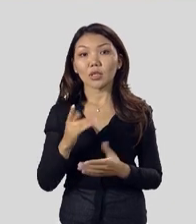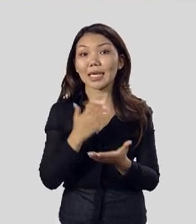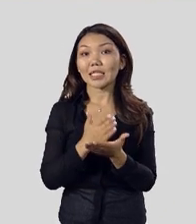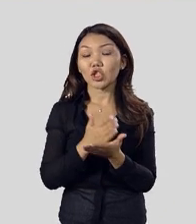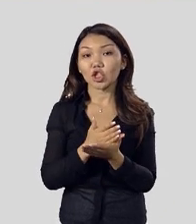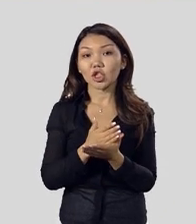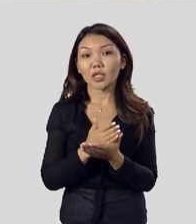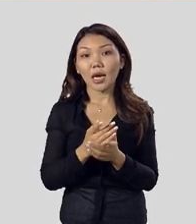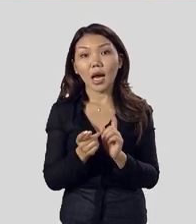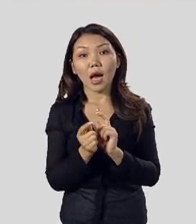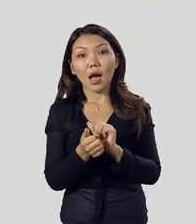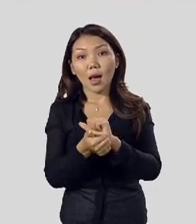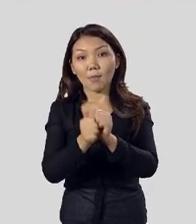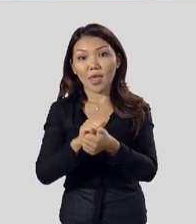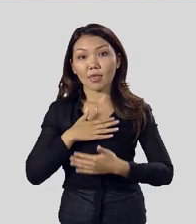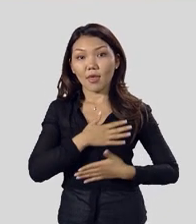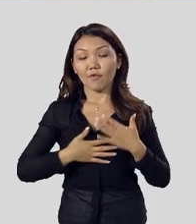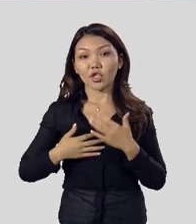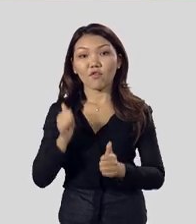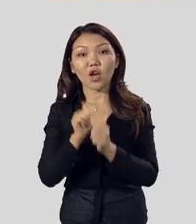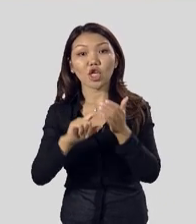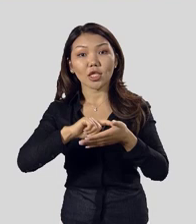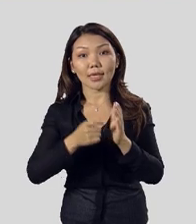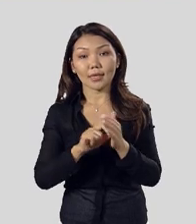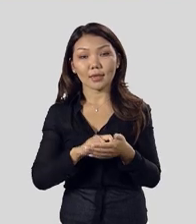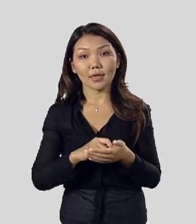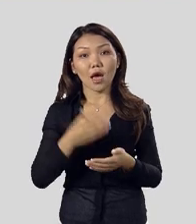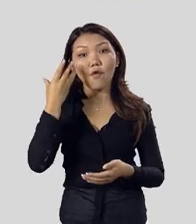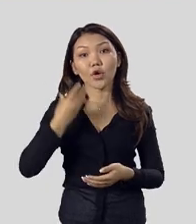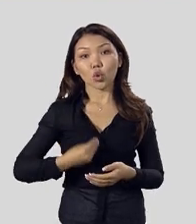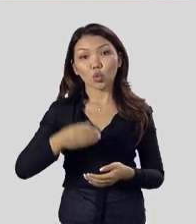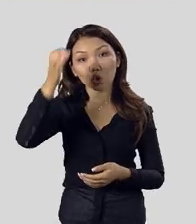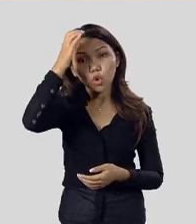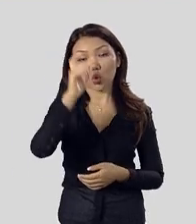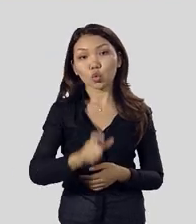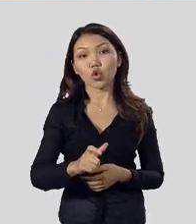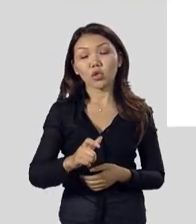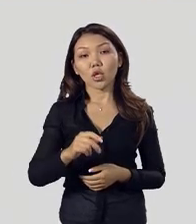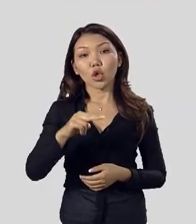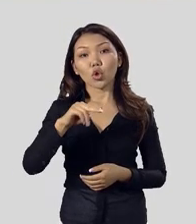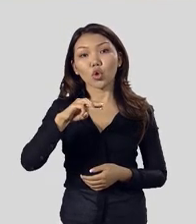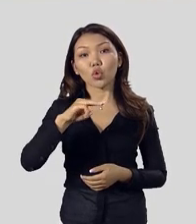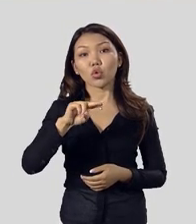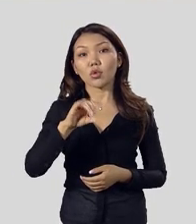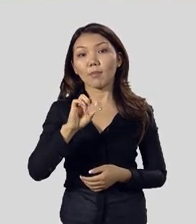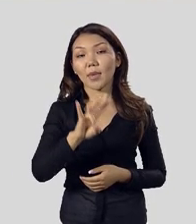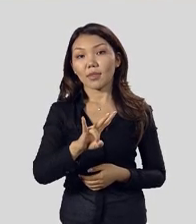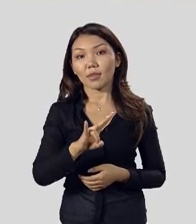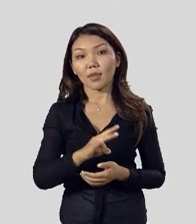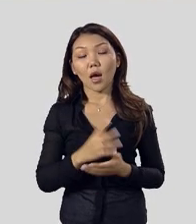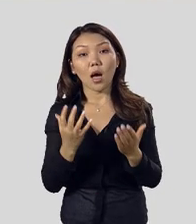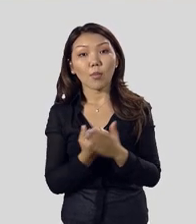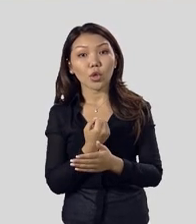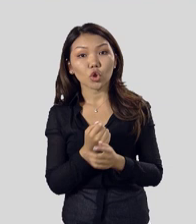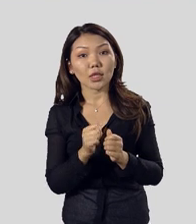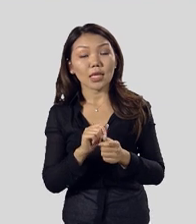веществ в каждой клетке французские ученые пьер терпи обнаружил превращение